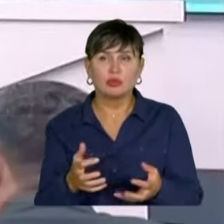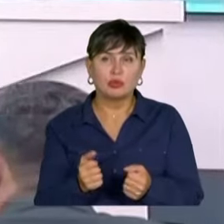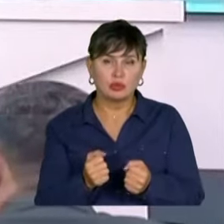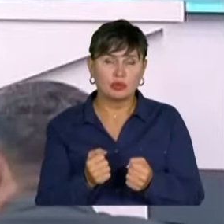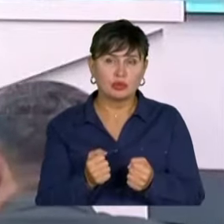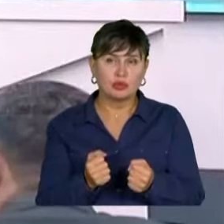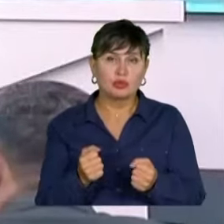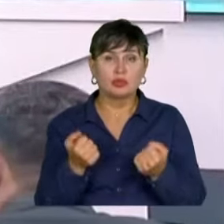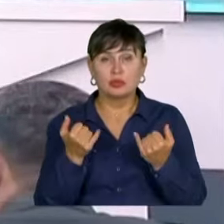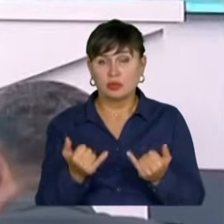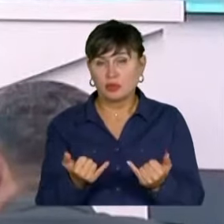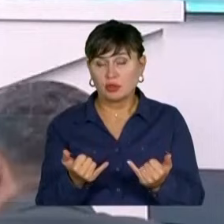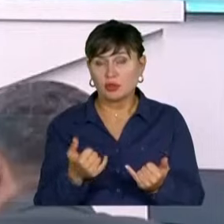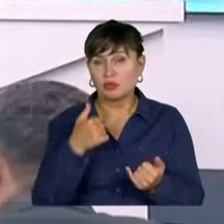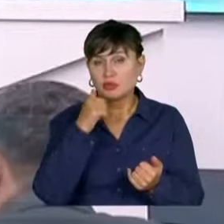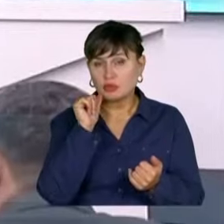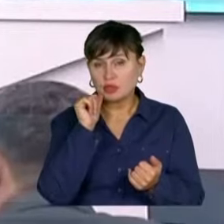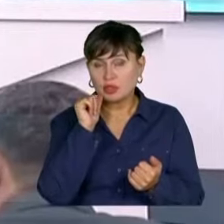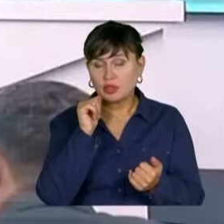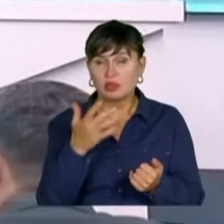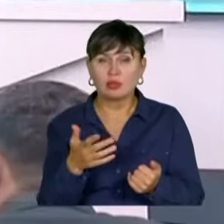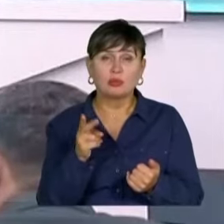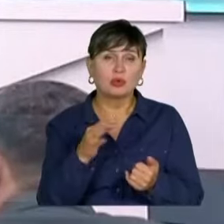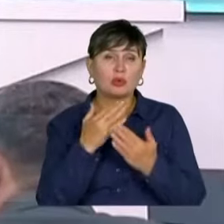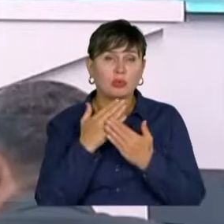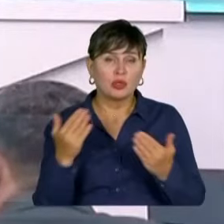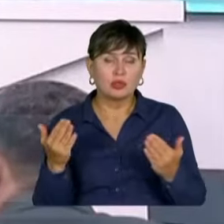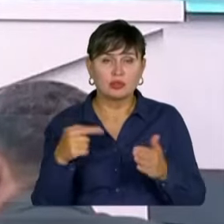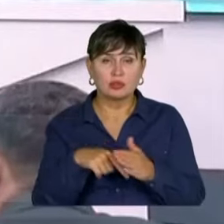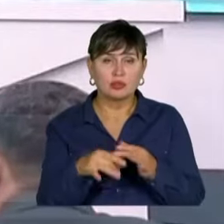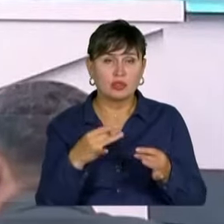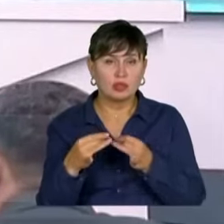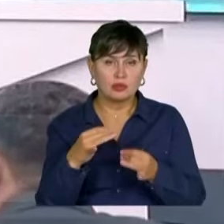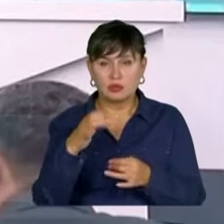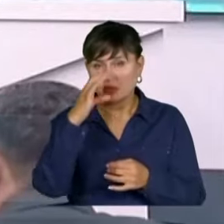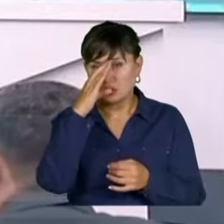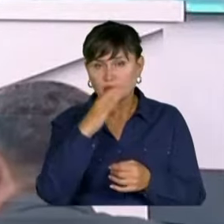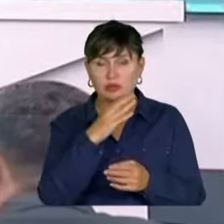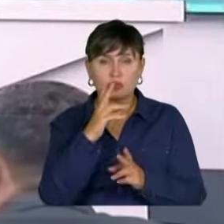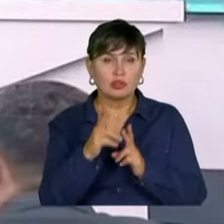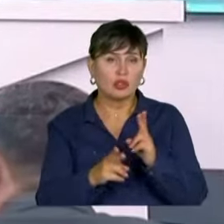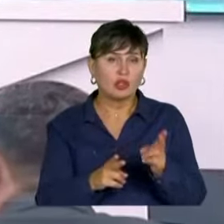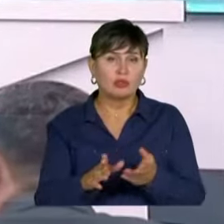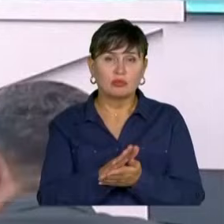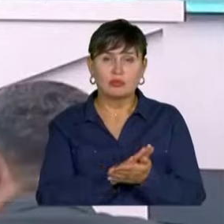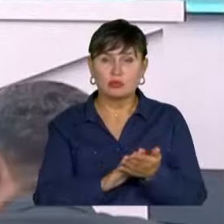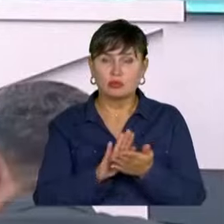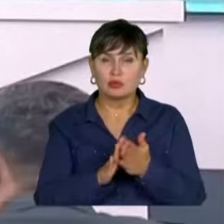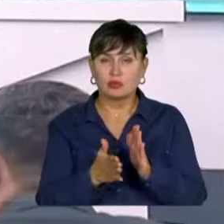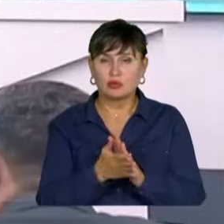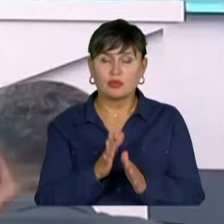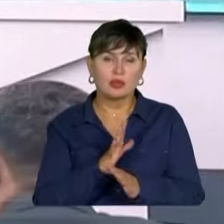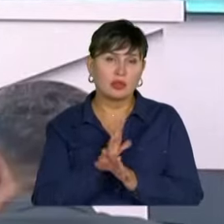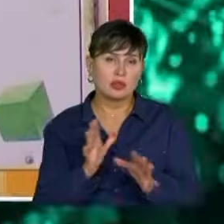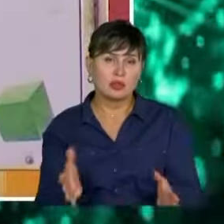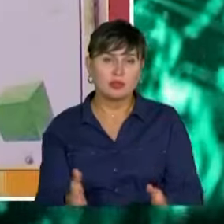тут сегодня Вчера буквально по последним он разговаривал с отцом жалобы никакие на условия несения службы